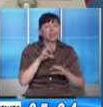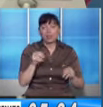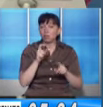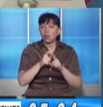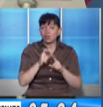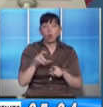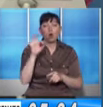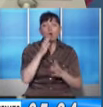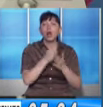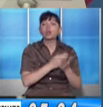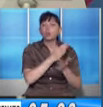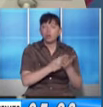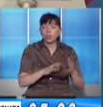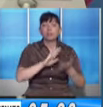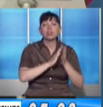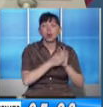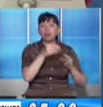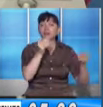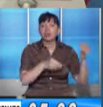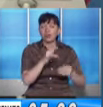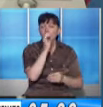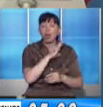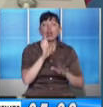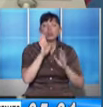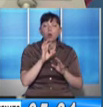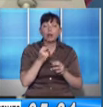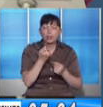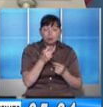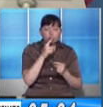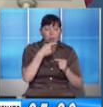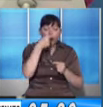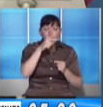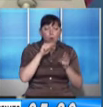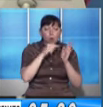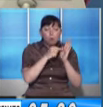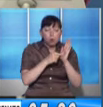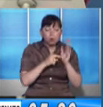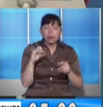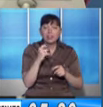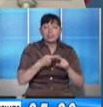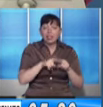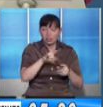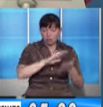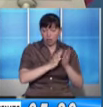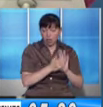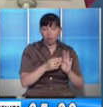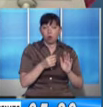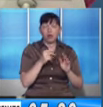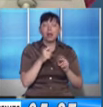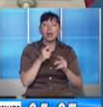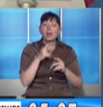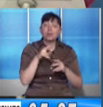vorba despre anularea acordului de asociere, dar revizuirea unor anumite puncte din acest acord, pentru